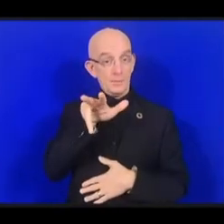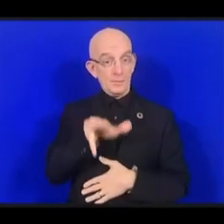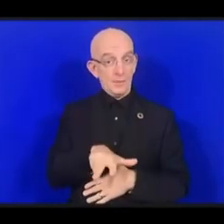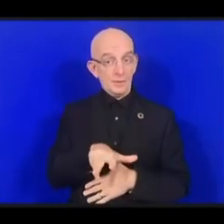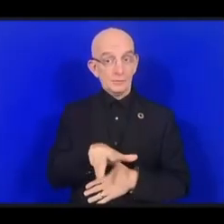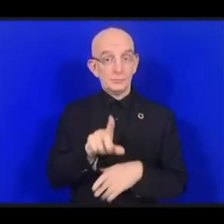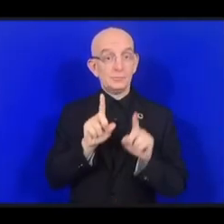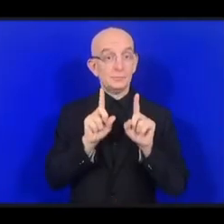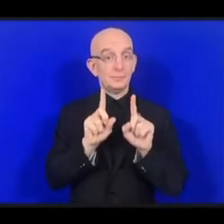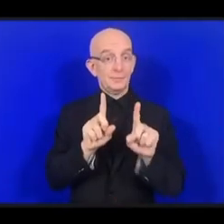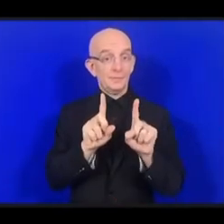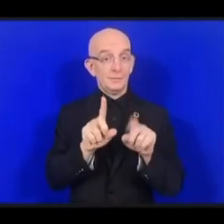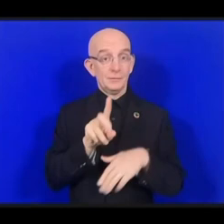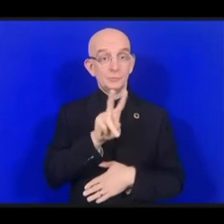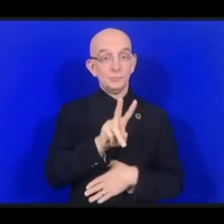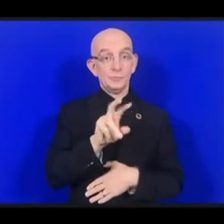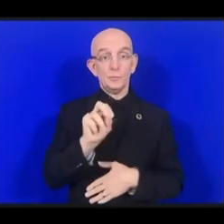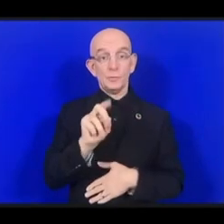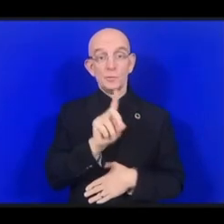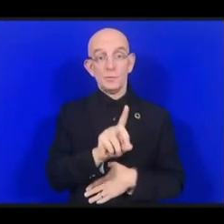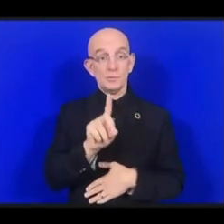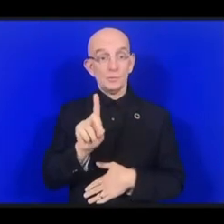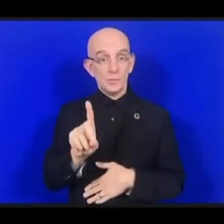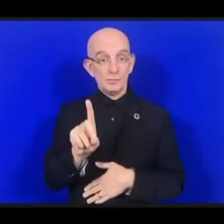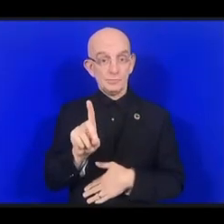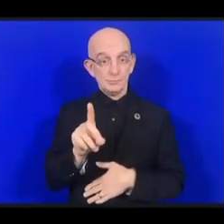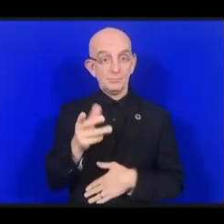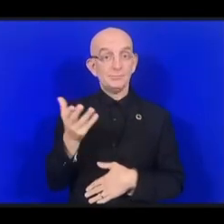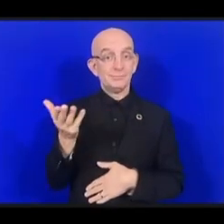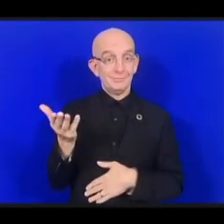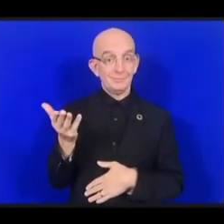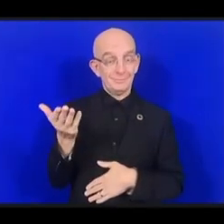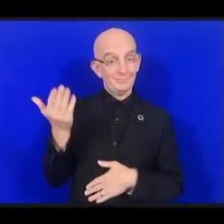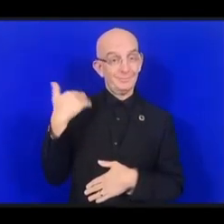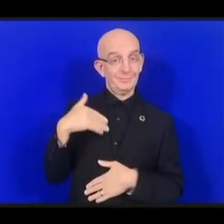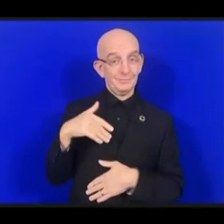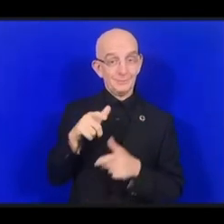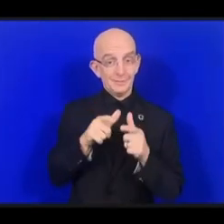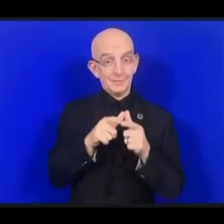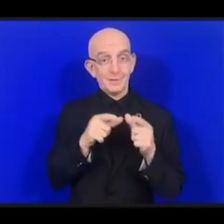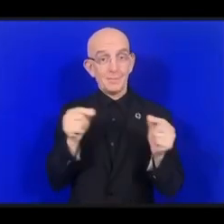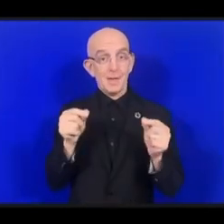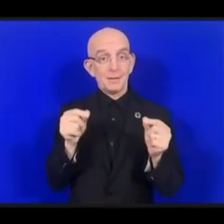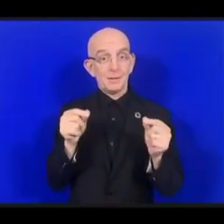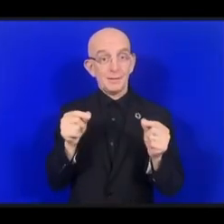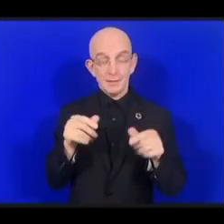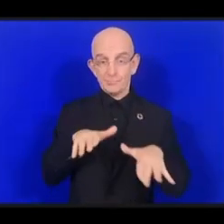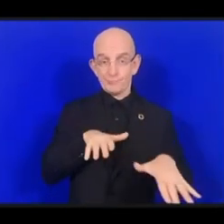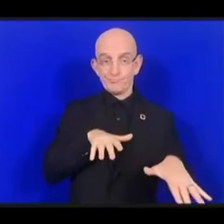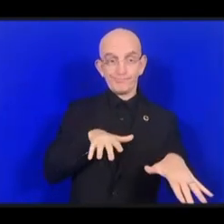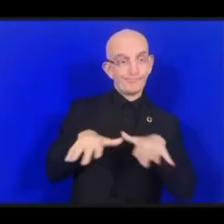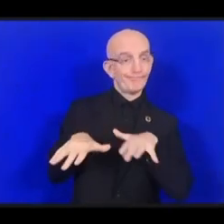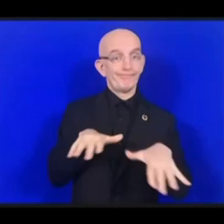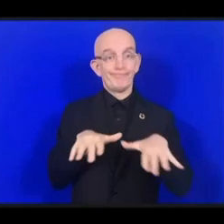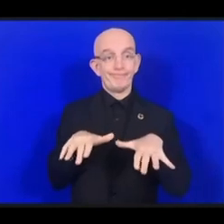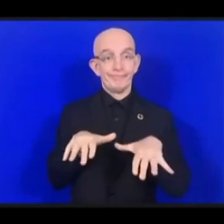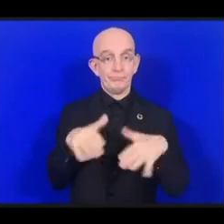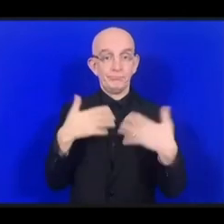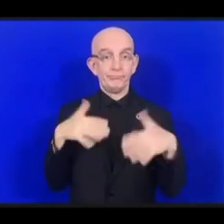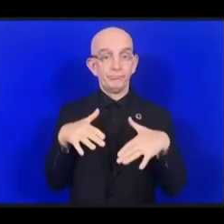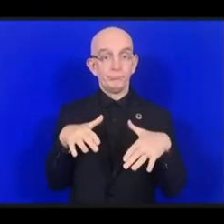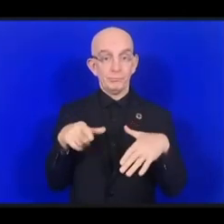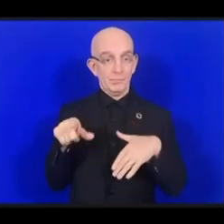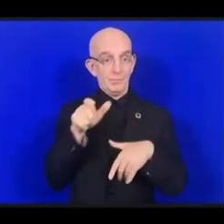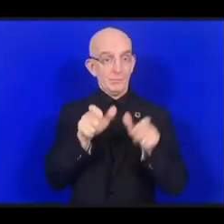ええ地震大津波それにえ原子力発電所の事故誠にみの